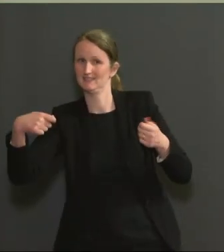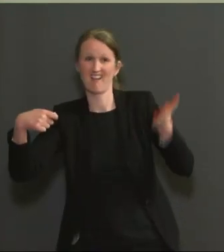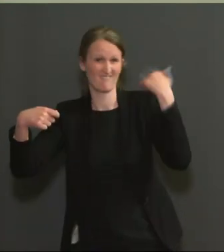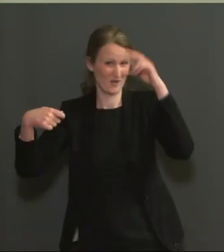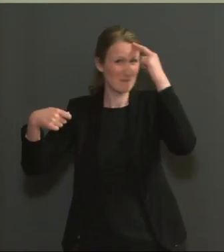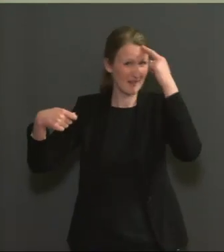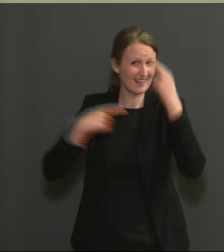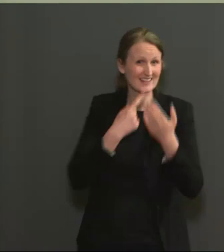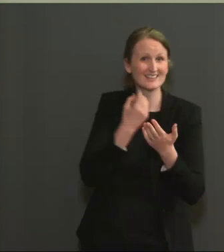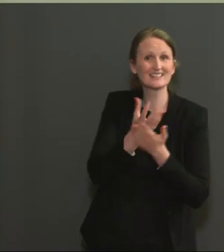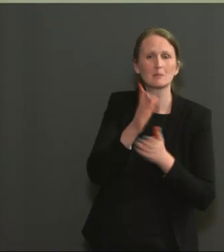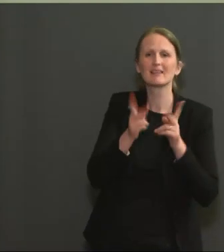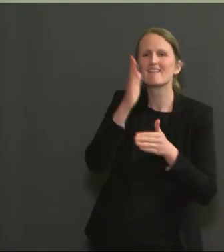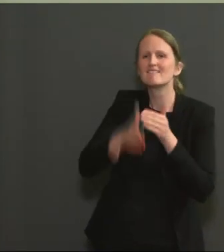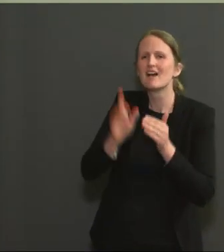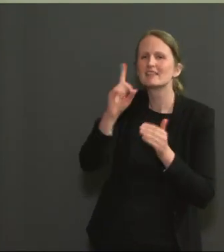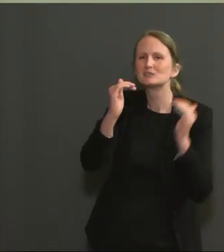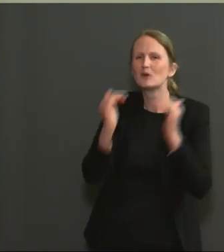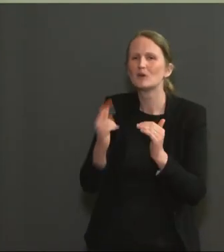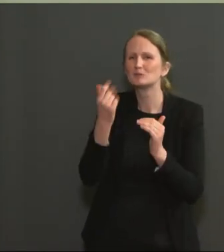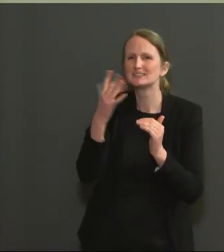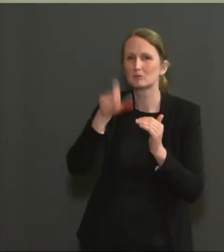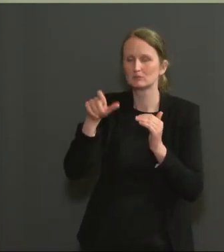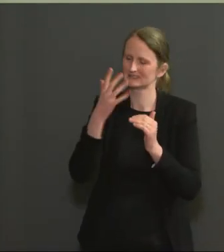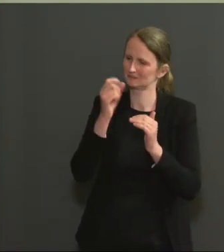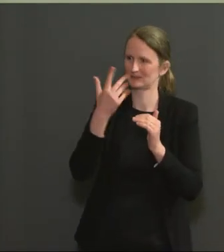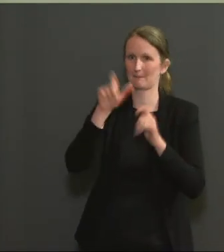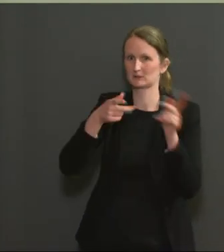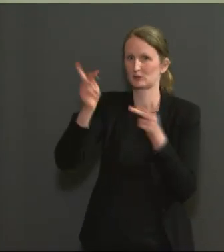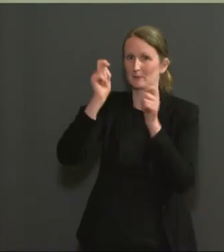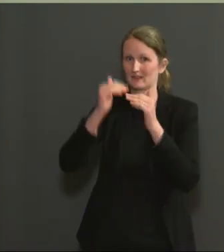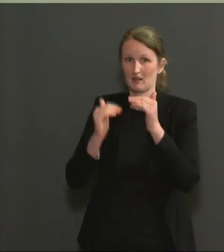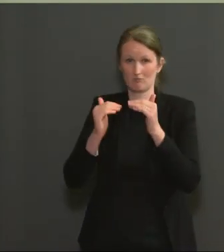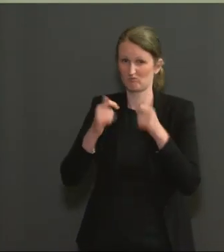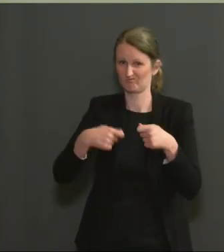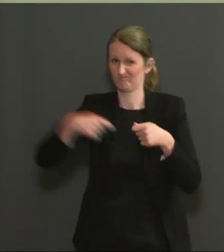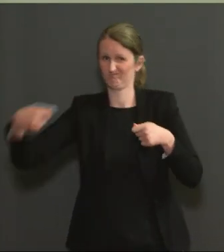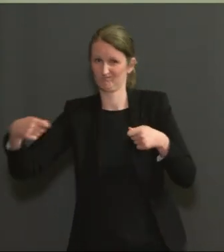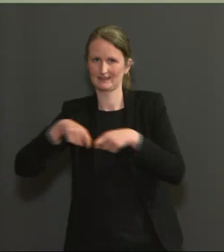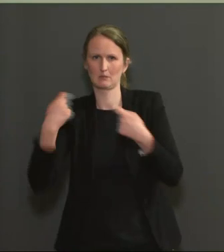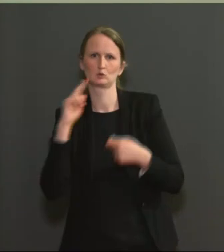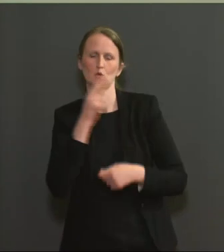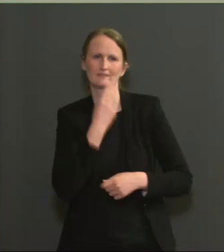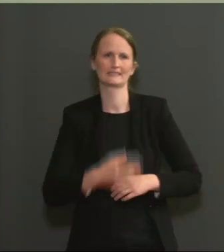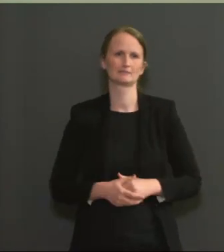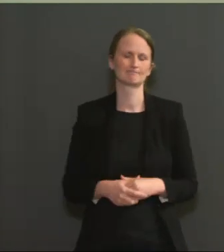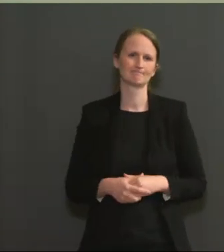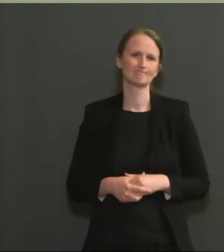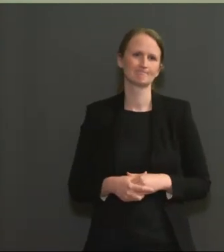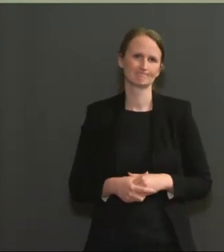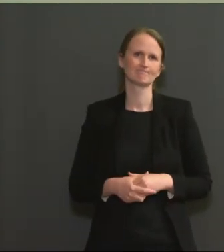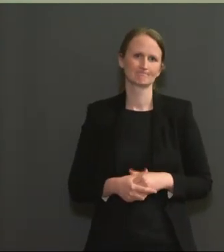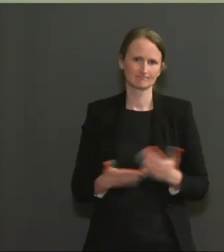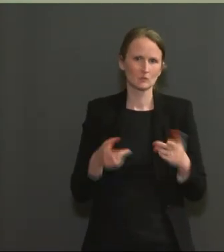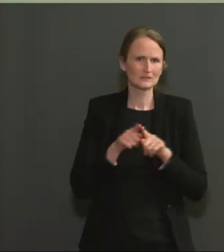cependant et je reviens à cette ligne vert foncée on voit que sur les derniers jours les trois derniers jours en l'occurrence ces chiffres